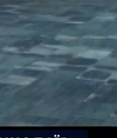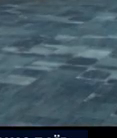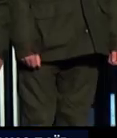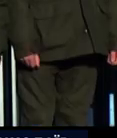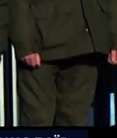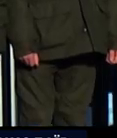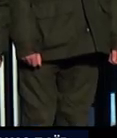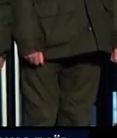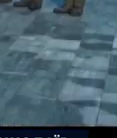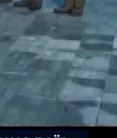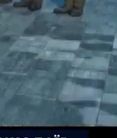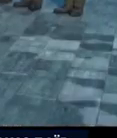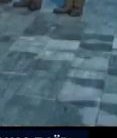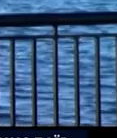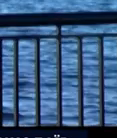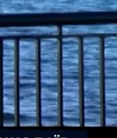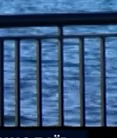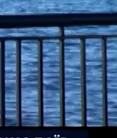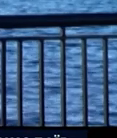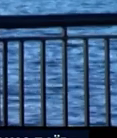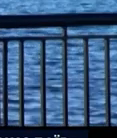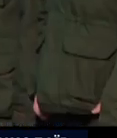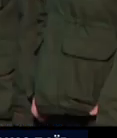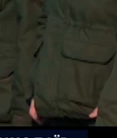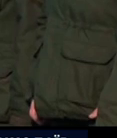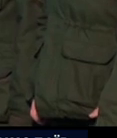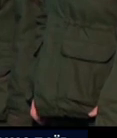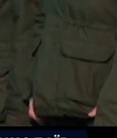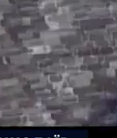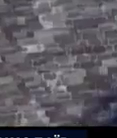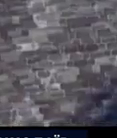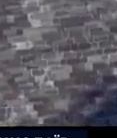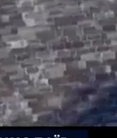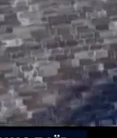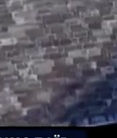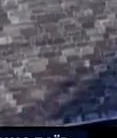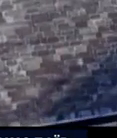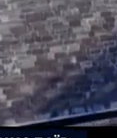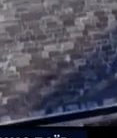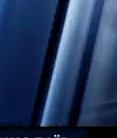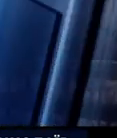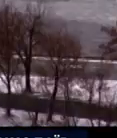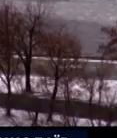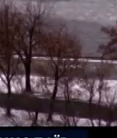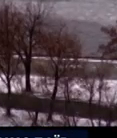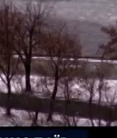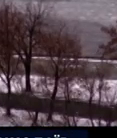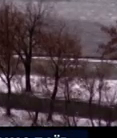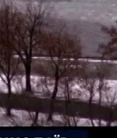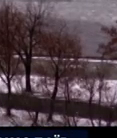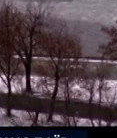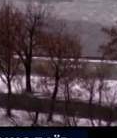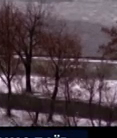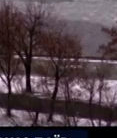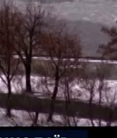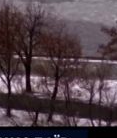Миколаївські нацгвардійці влаштували акцію на підтримку українських моряків, які знаходяться в полоні на території Російської Федерації. На